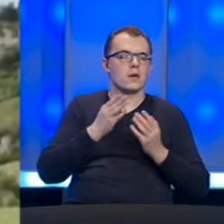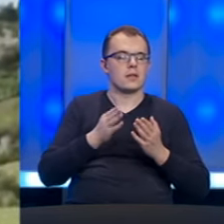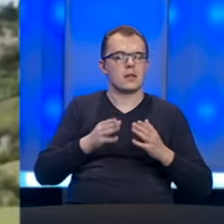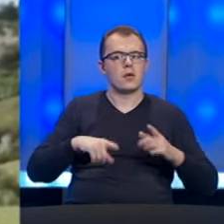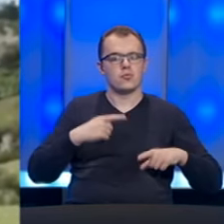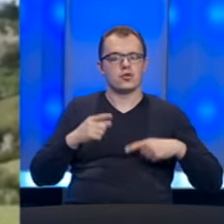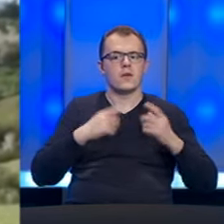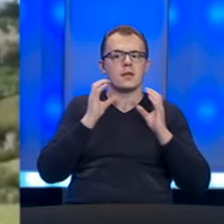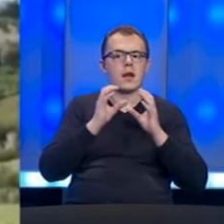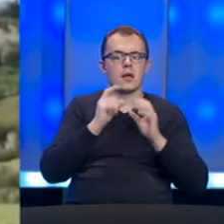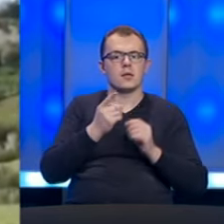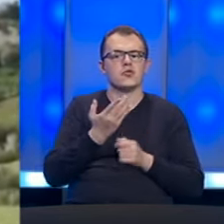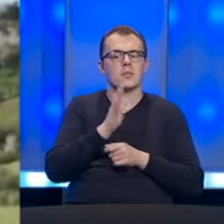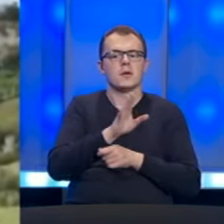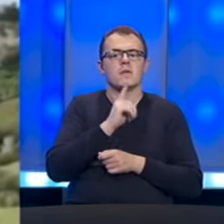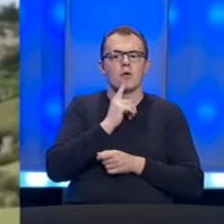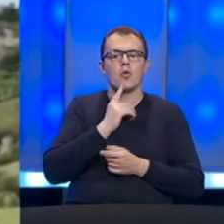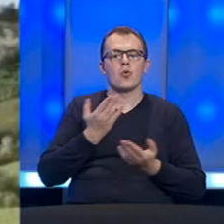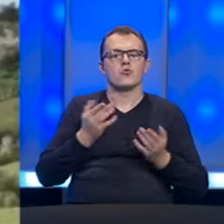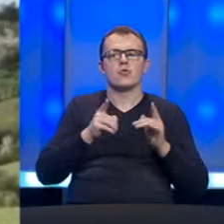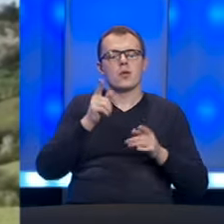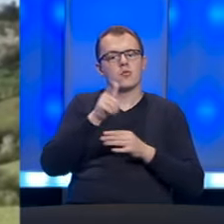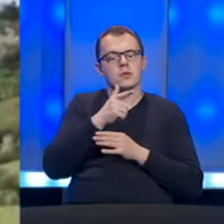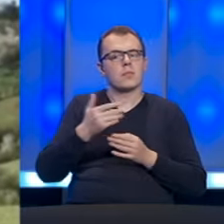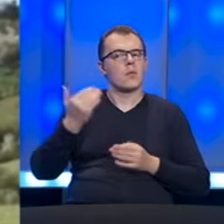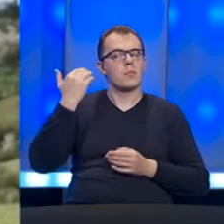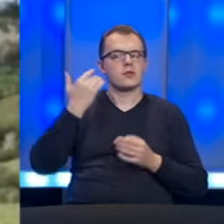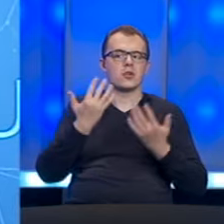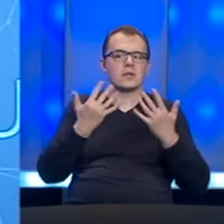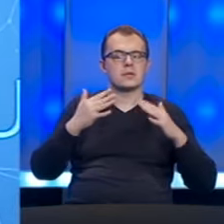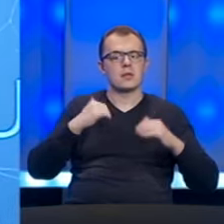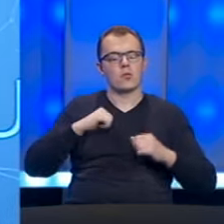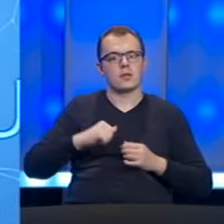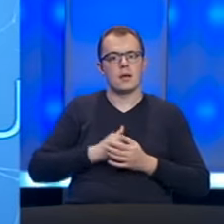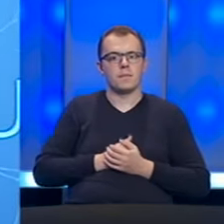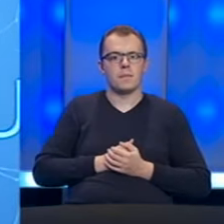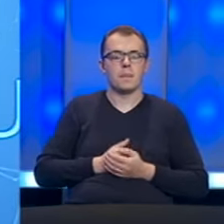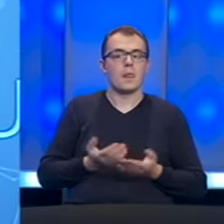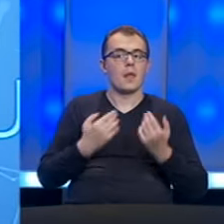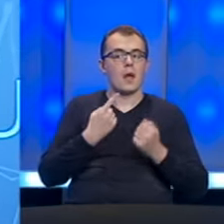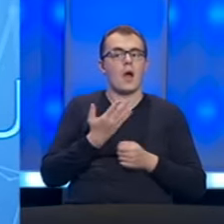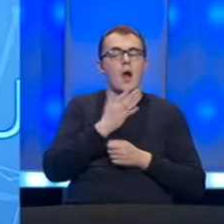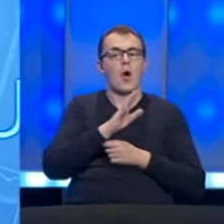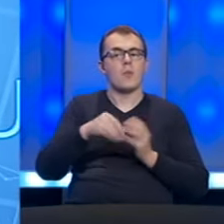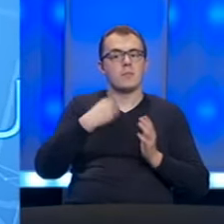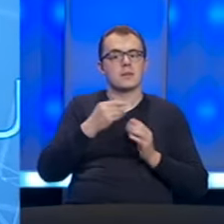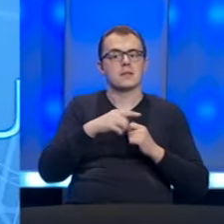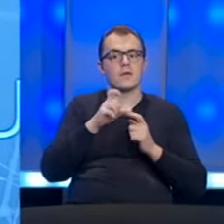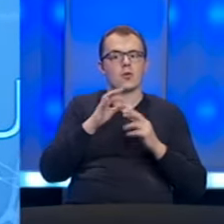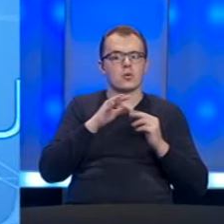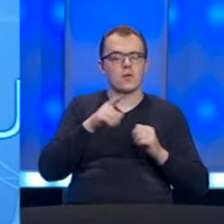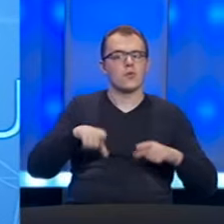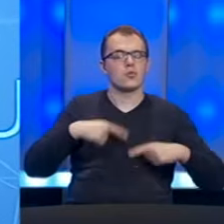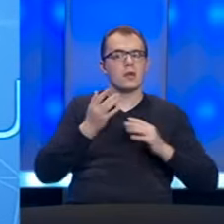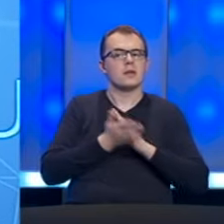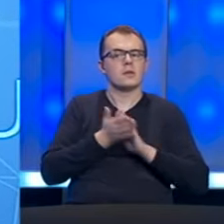uživati gledajući predstavu koju smo eto snimili skoro prije 30 godina. A o predstavi KOS-a ovoga jutra